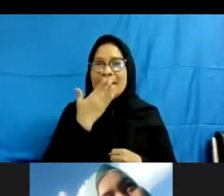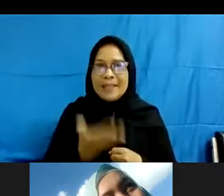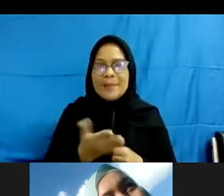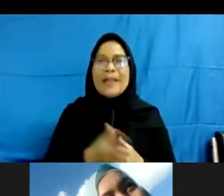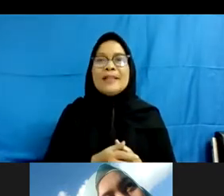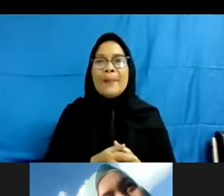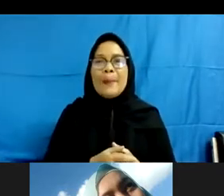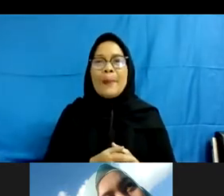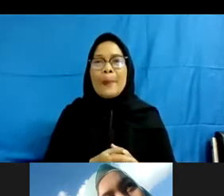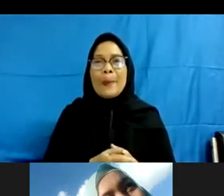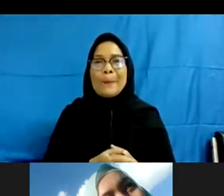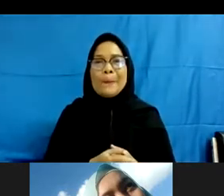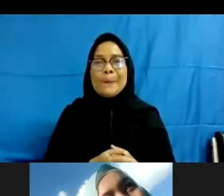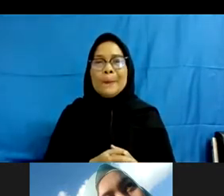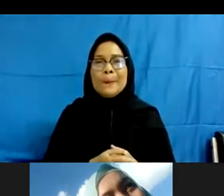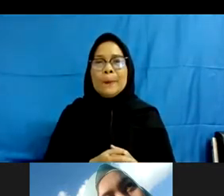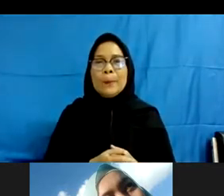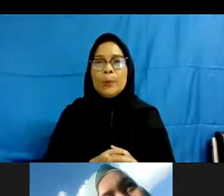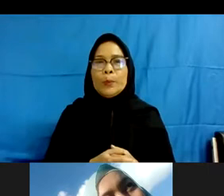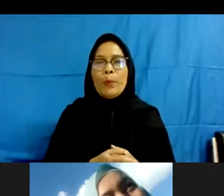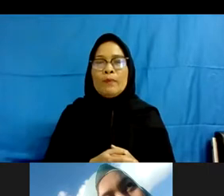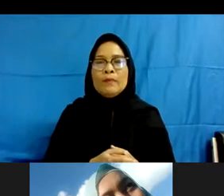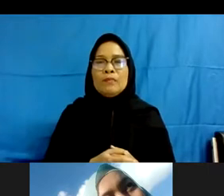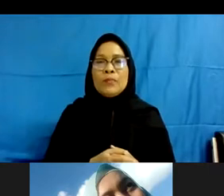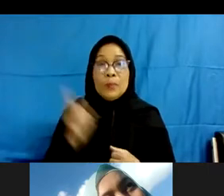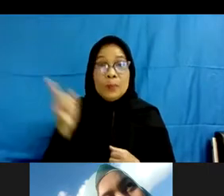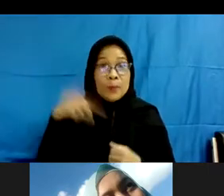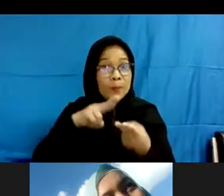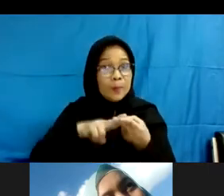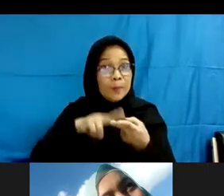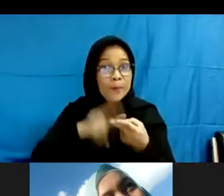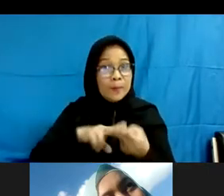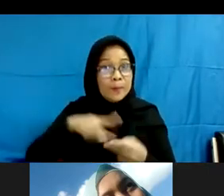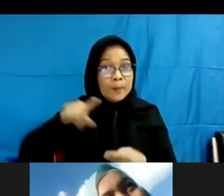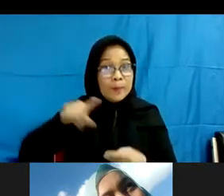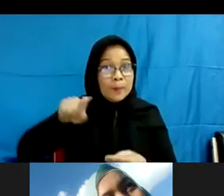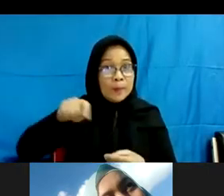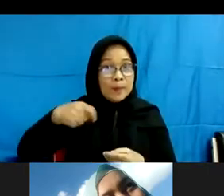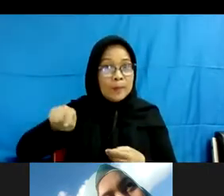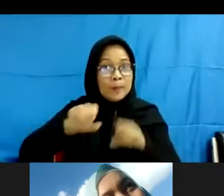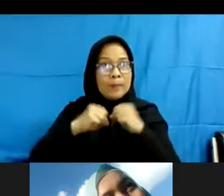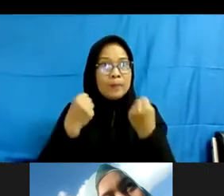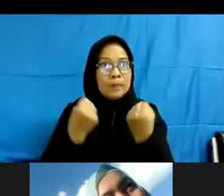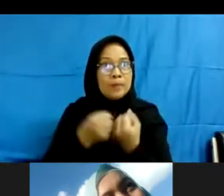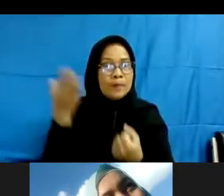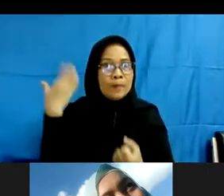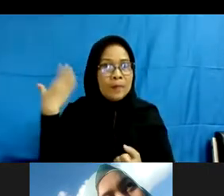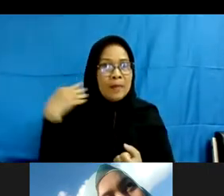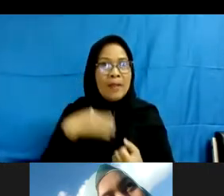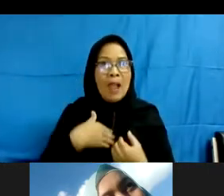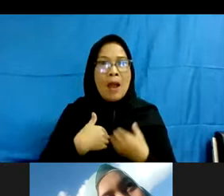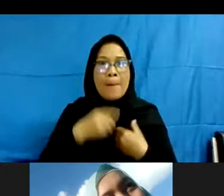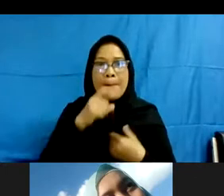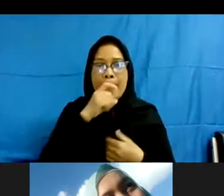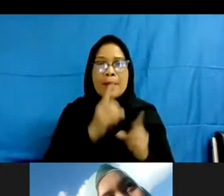masuk. Terima kasih untuk kesempatannya dari rekan-rekan dari Kementerian Sosial. Tadi ada Bapak Dirjen, lalu